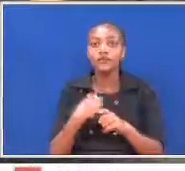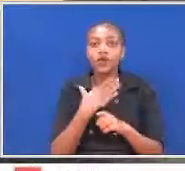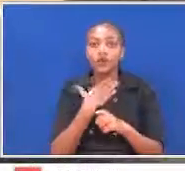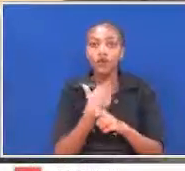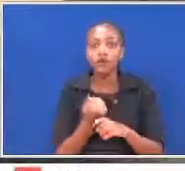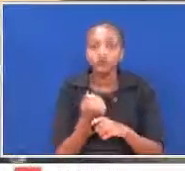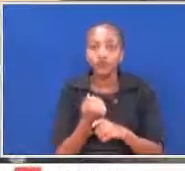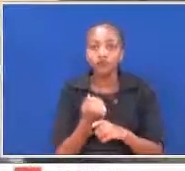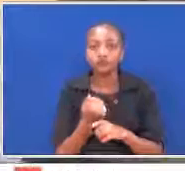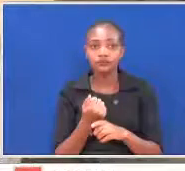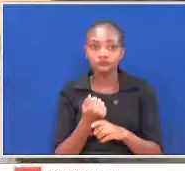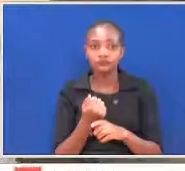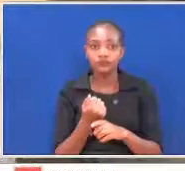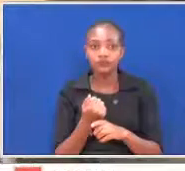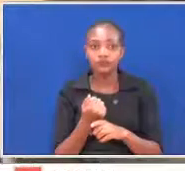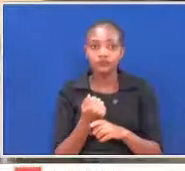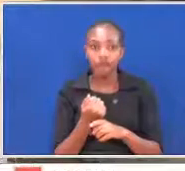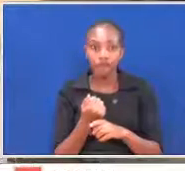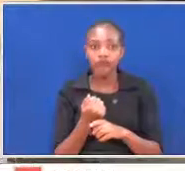tu